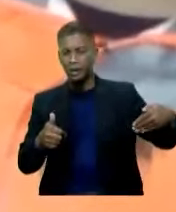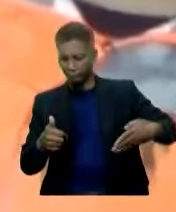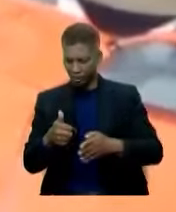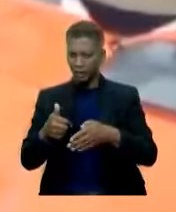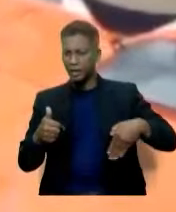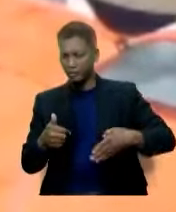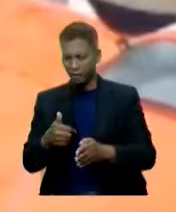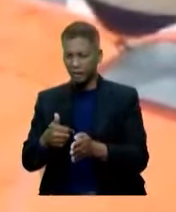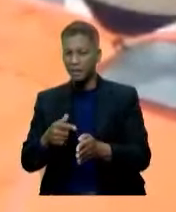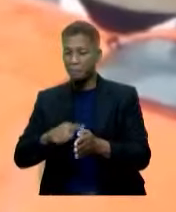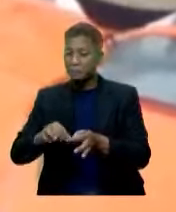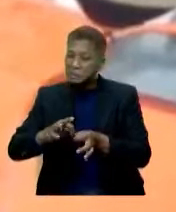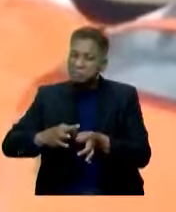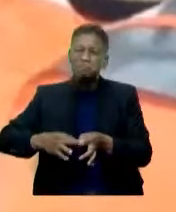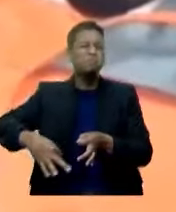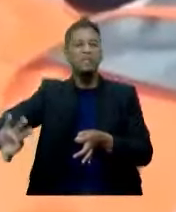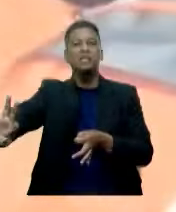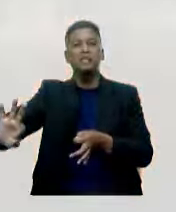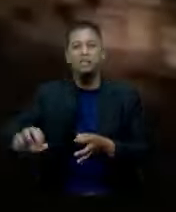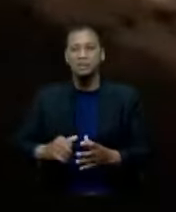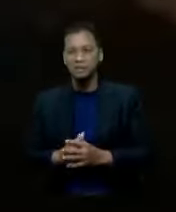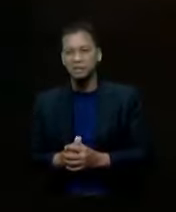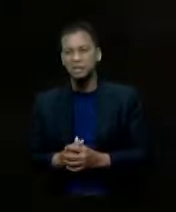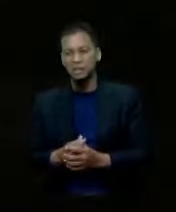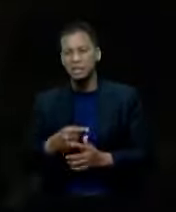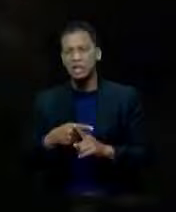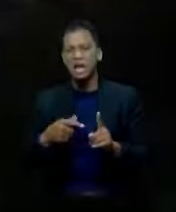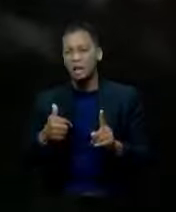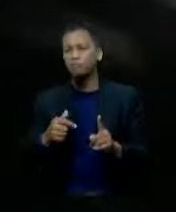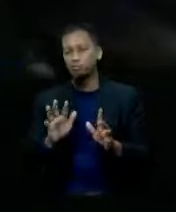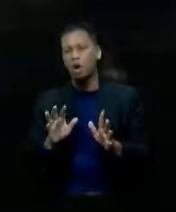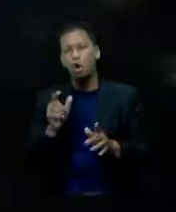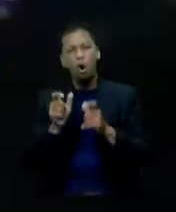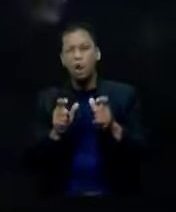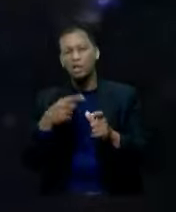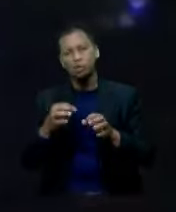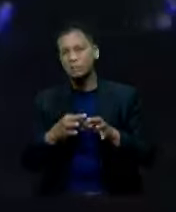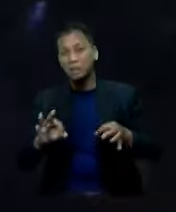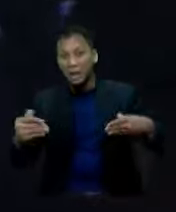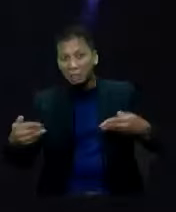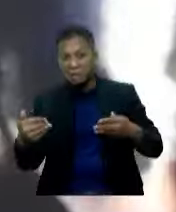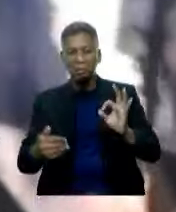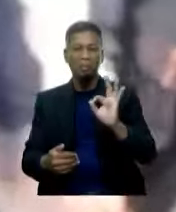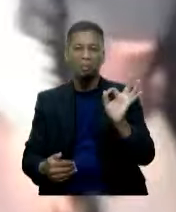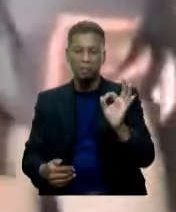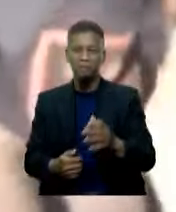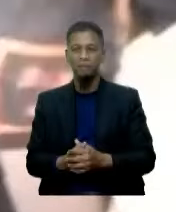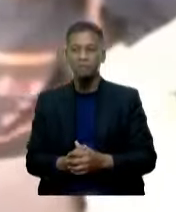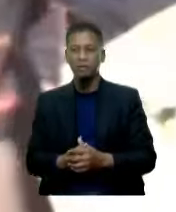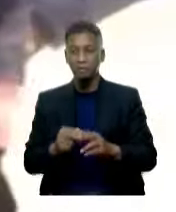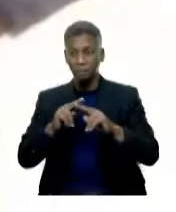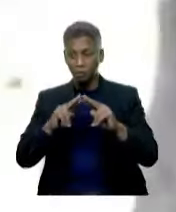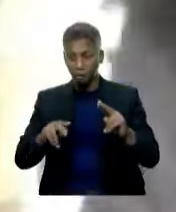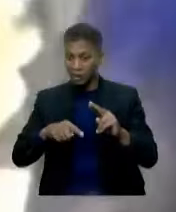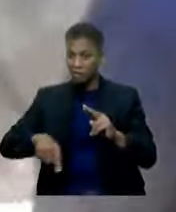sepi Pak. Dari tadi sore itu sepi sekitar 6:30. Polisi mengalihkan kendaraan dari arah Bandung dan Lembang ke jalur alternatif